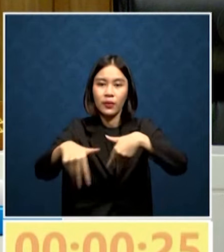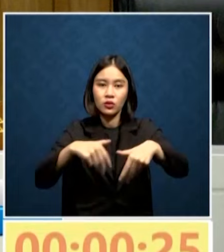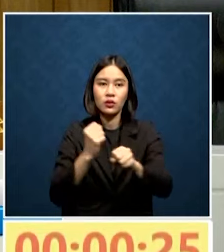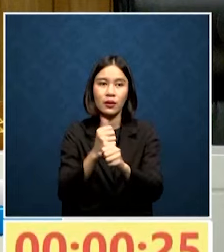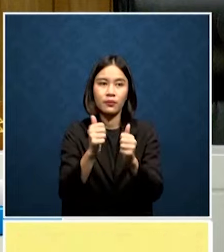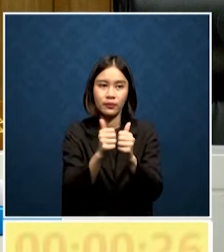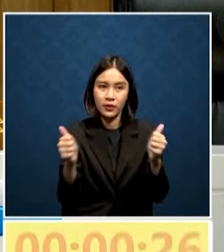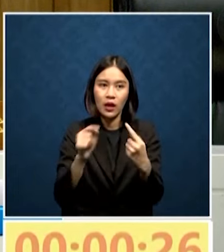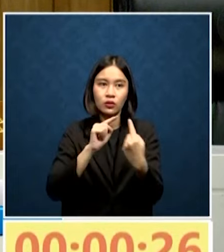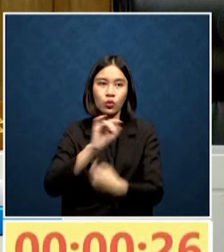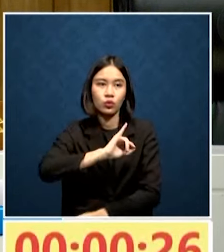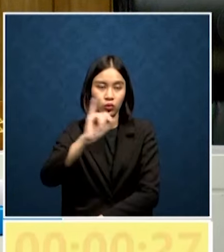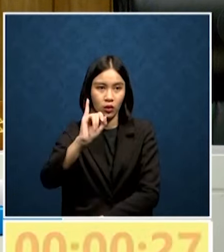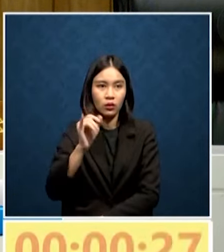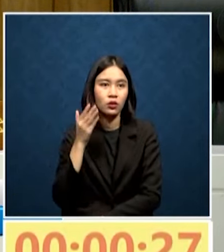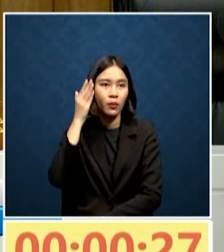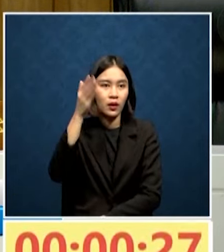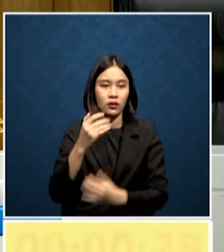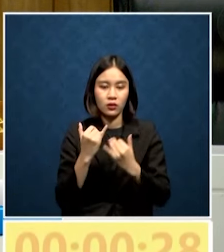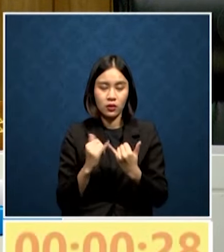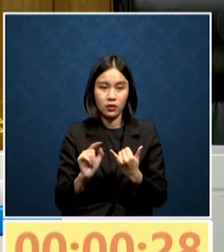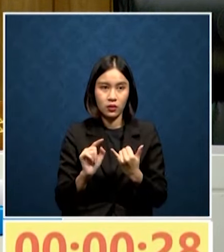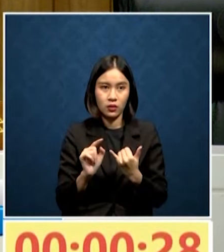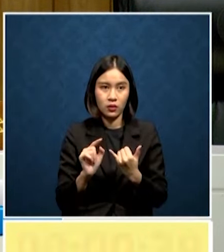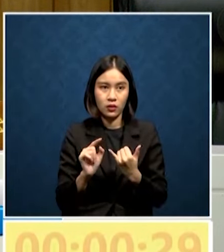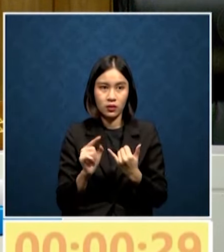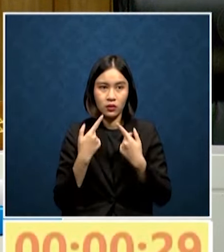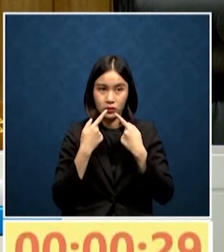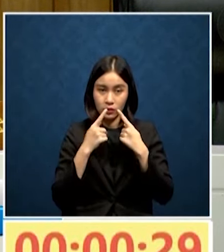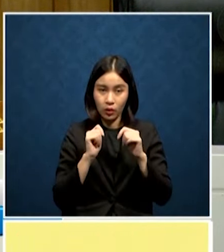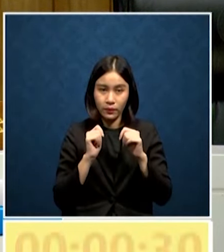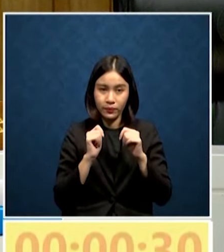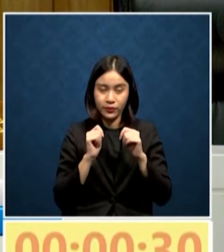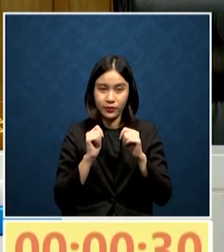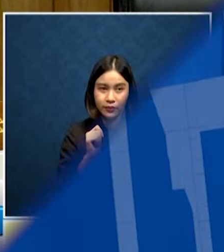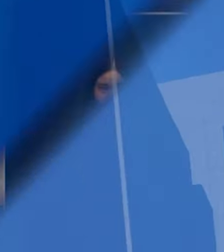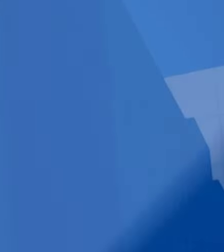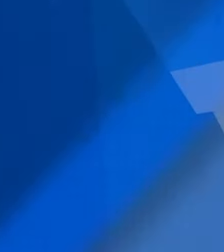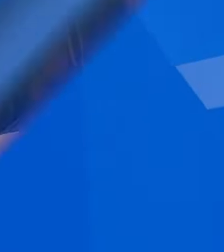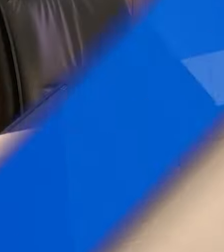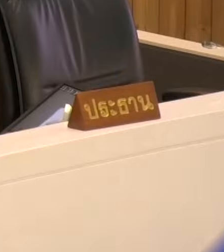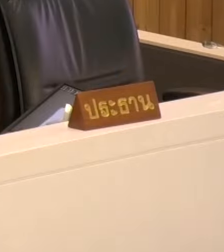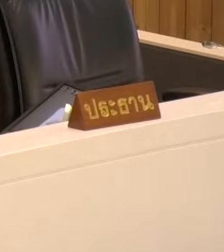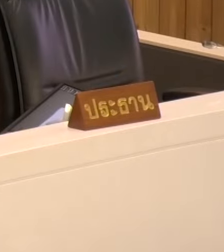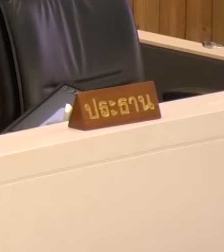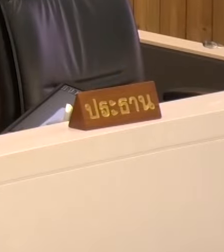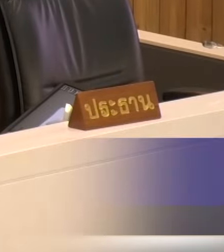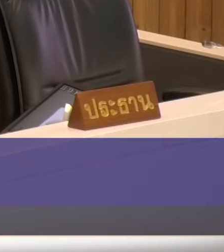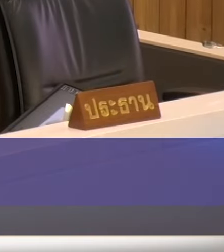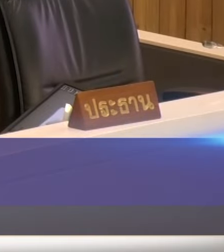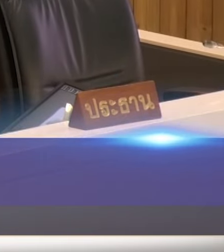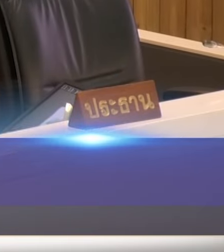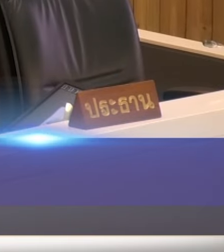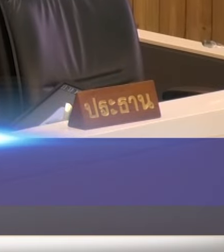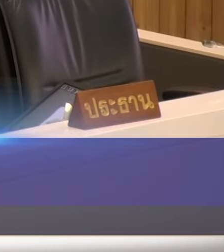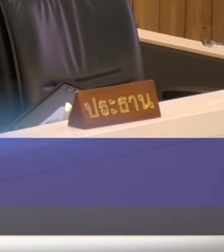างแม่นยำถูกต้องต่อไปนะครับเบื้องต้นขออนุญาตตอบท่านประธานเดือนวันเช็คเพียงเท่านี้ก่อนครับ กระทู้ถามด้วยวาจ